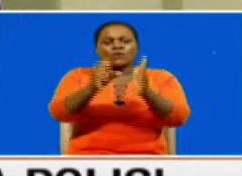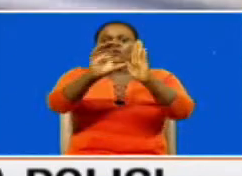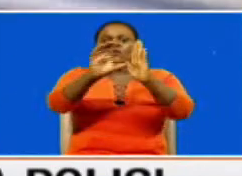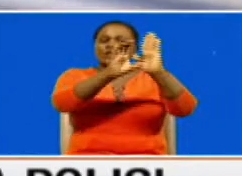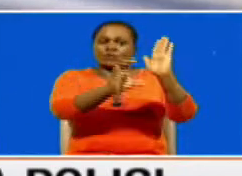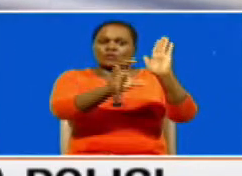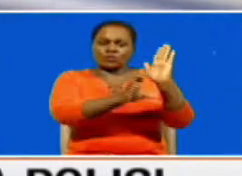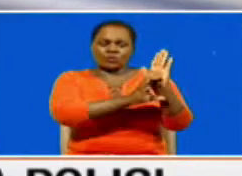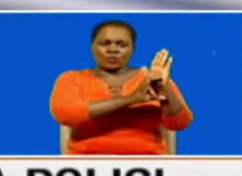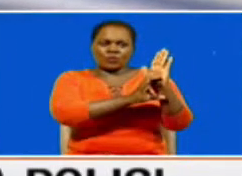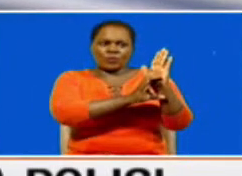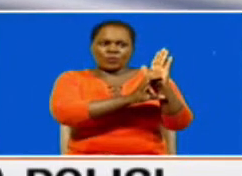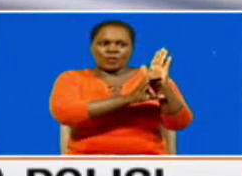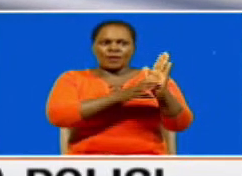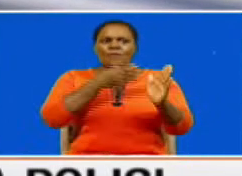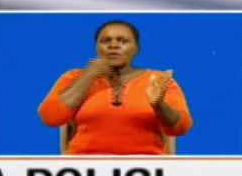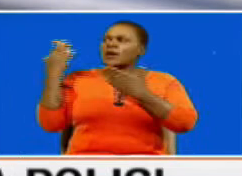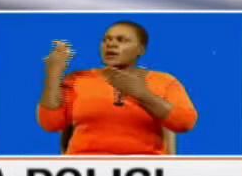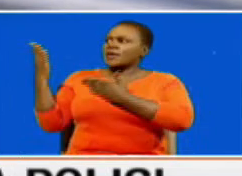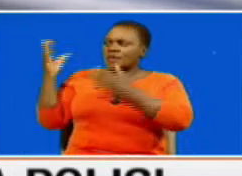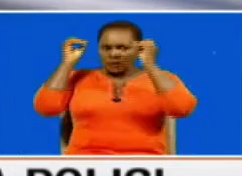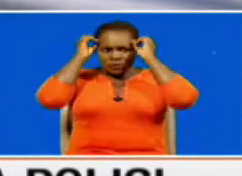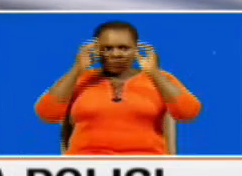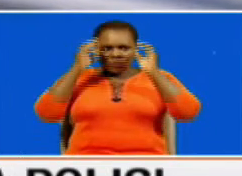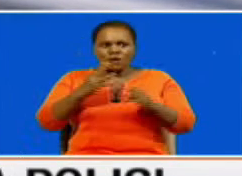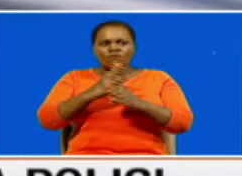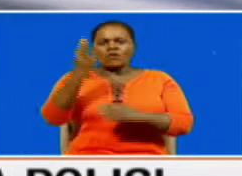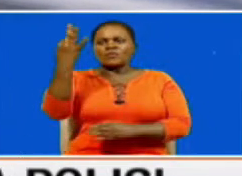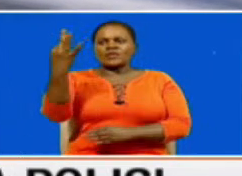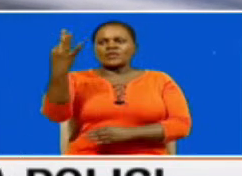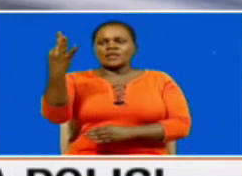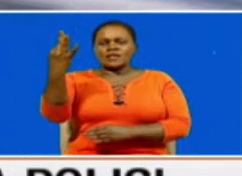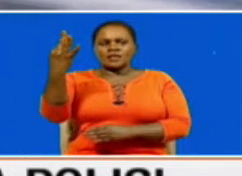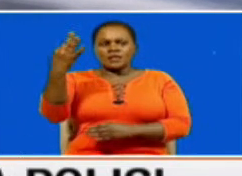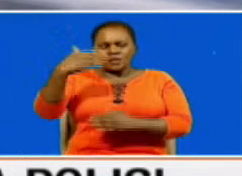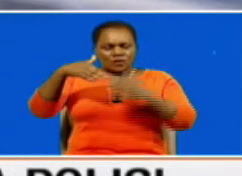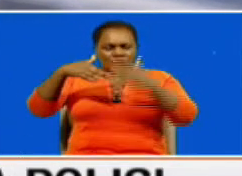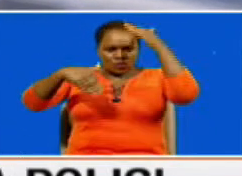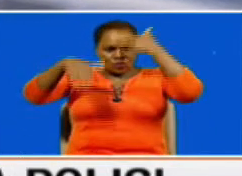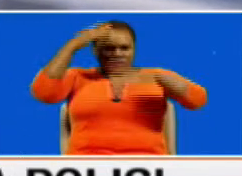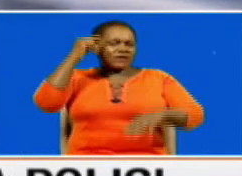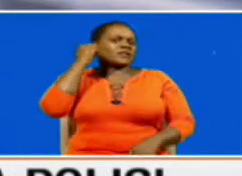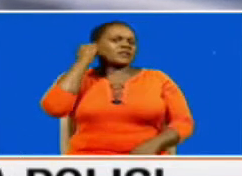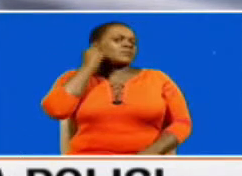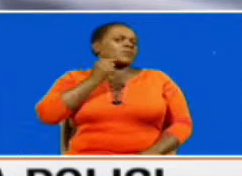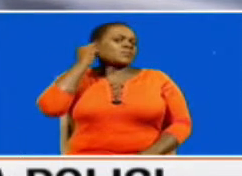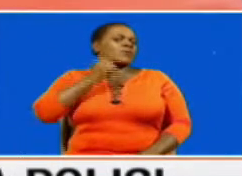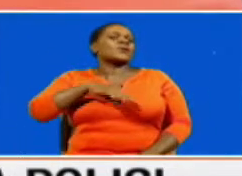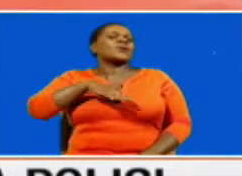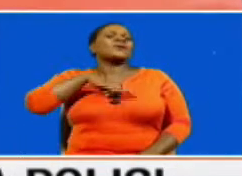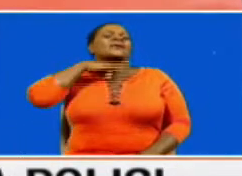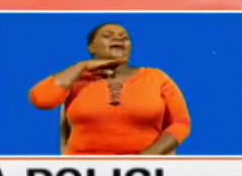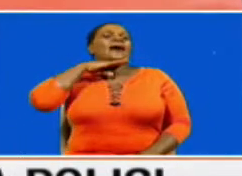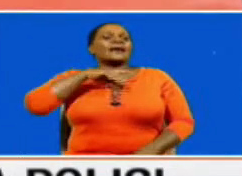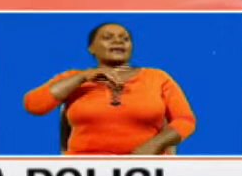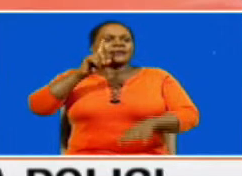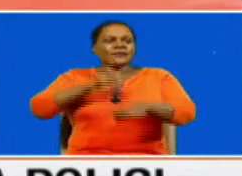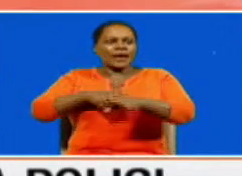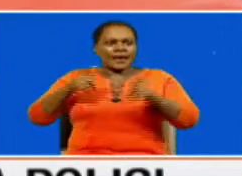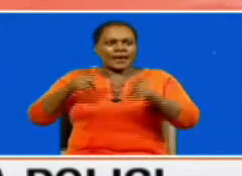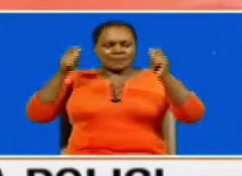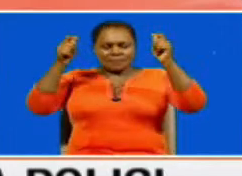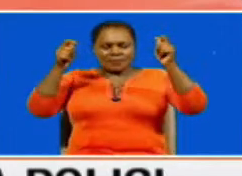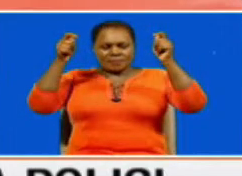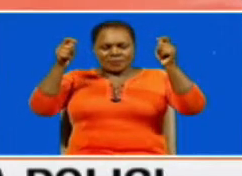Constitution. William Mayange, mwanafunzi wa mwaka wa tatu katika chuo kikuu cha Maseno, akipoteza maisha wakati wa